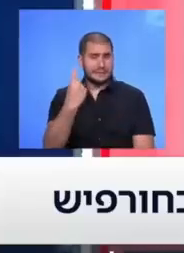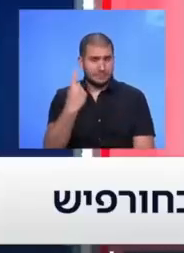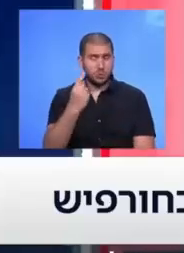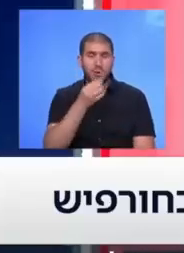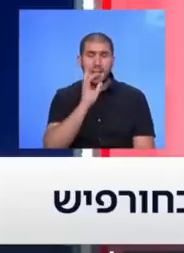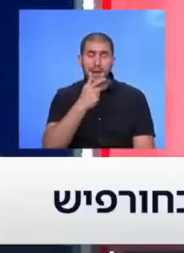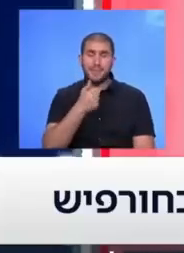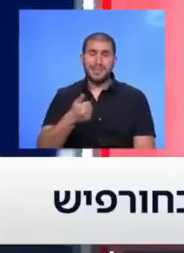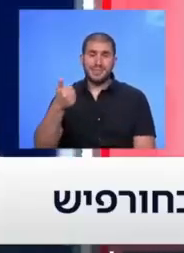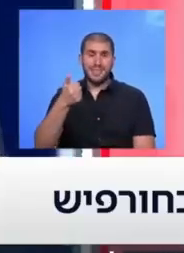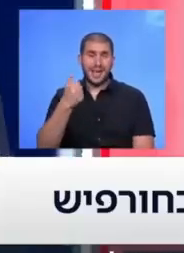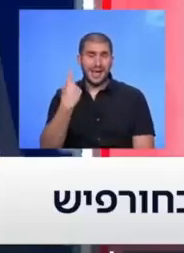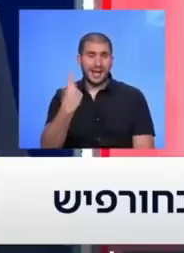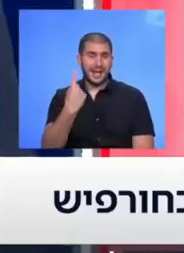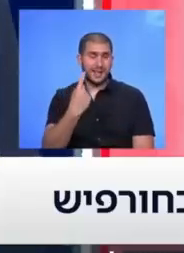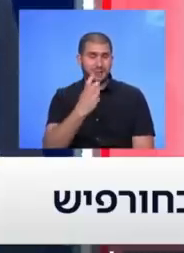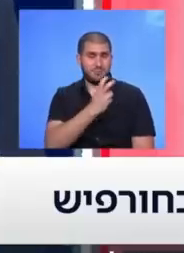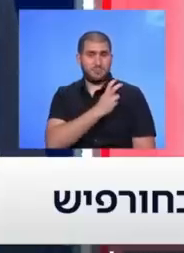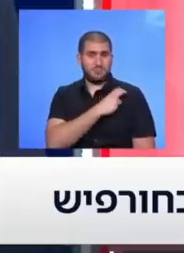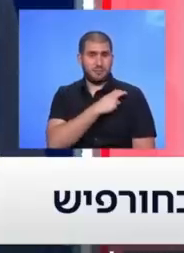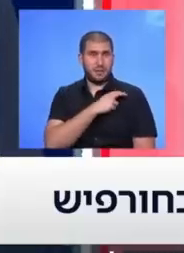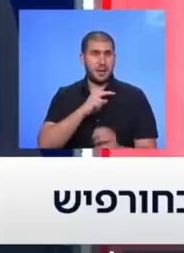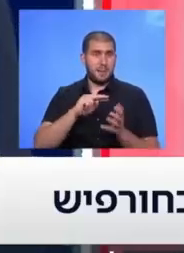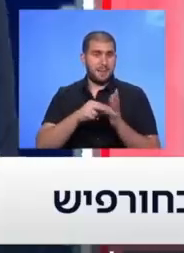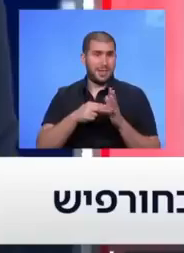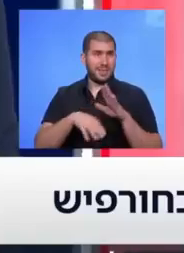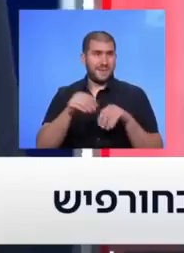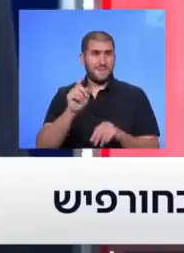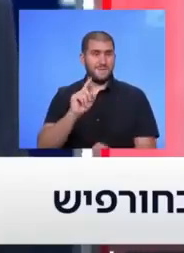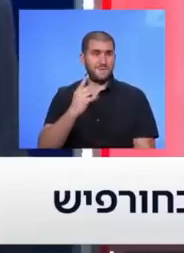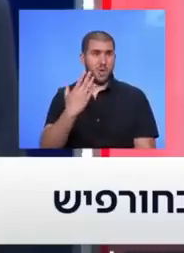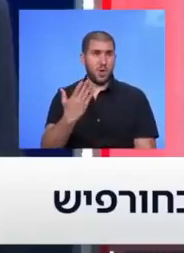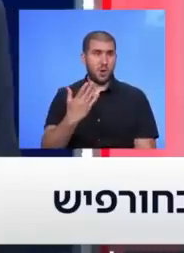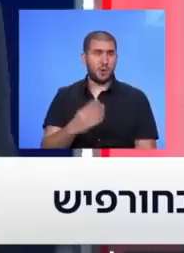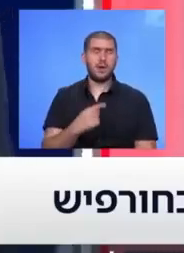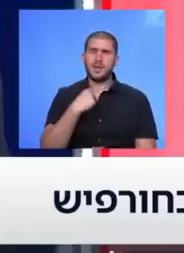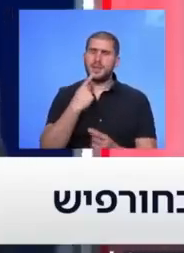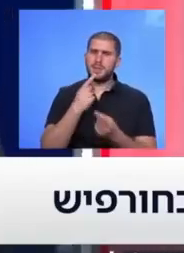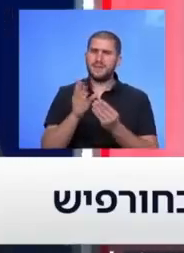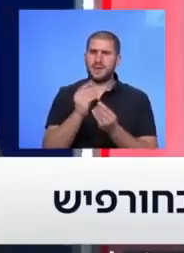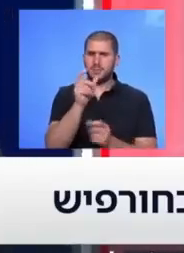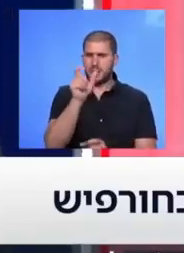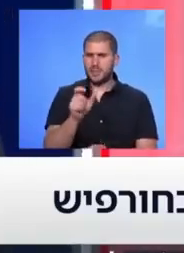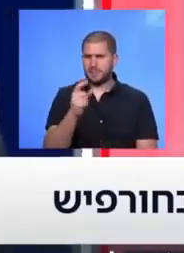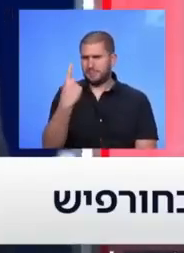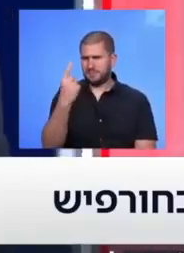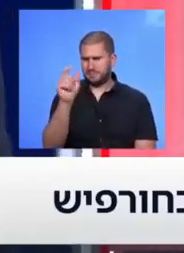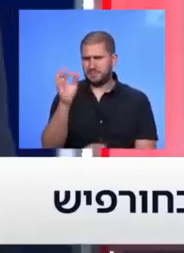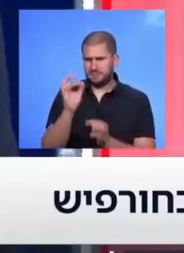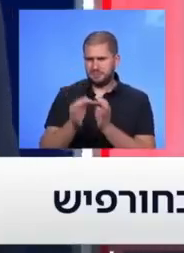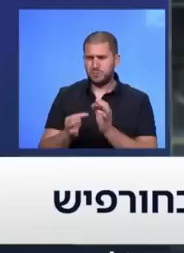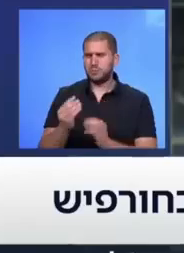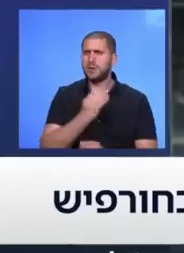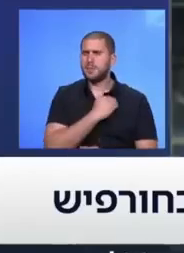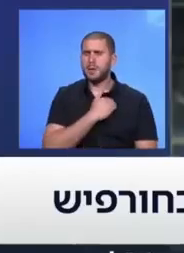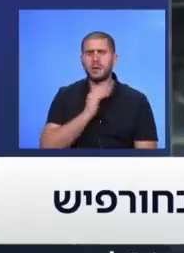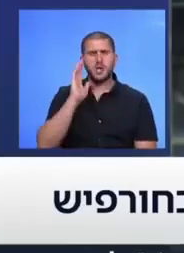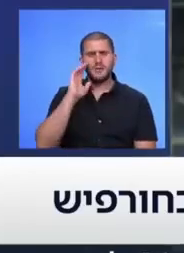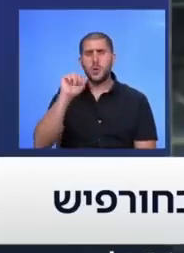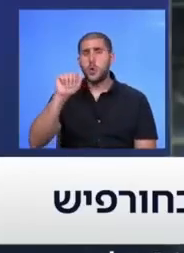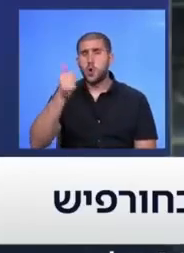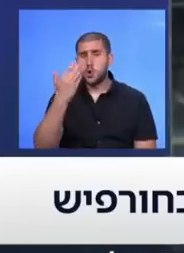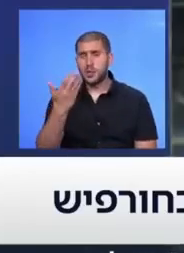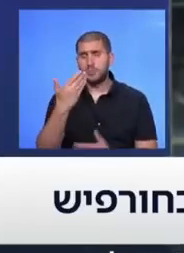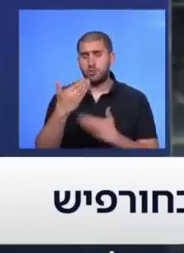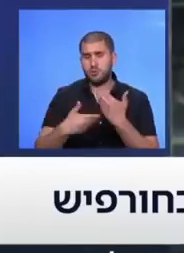הדרג המדיני הנבחר ולא... אני שוחחתי עם גורם מסוים היום, והוא אמר, תקשיבי, קודם כל,